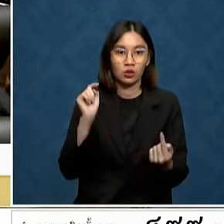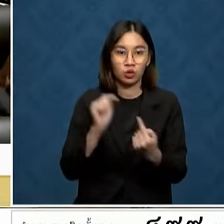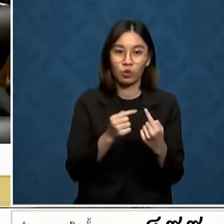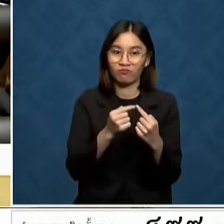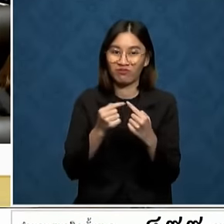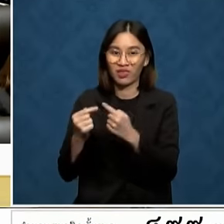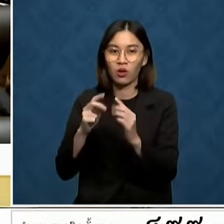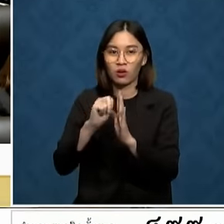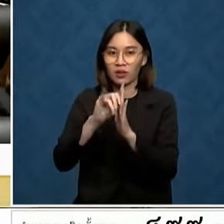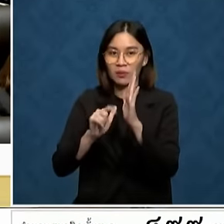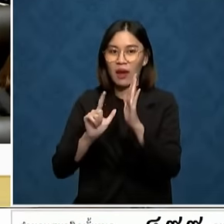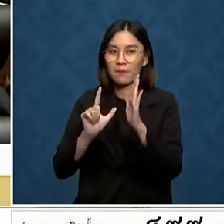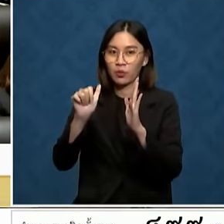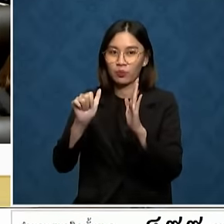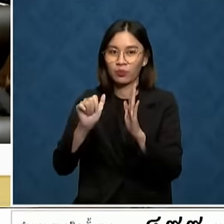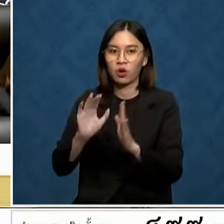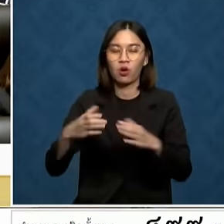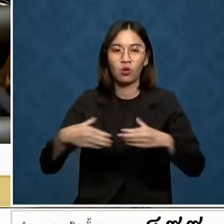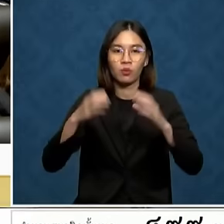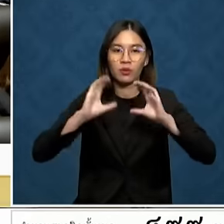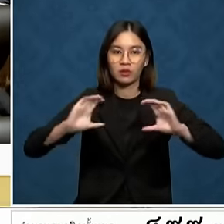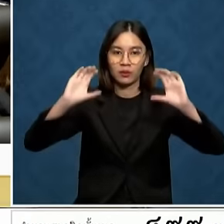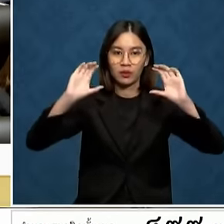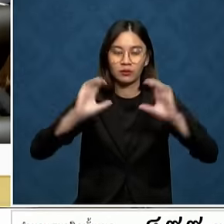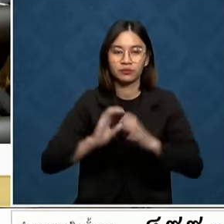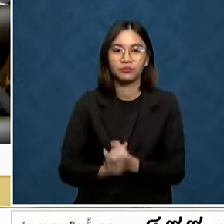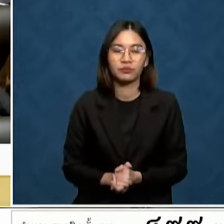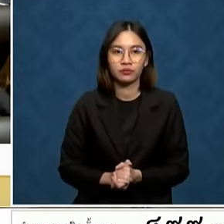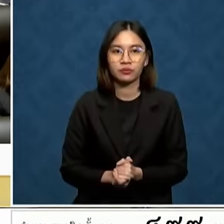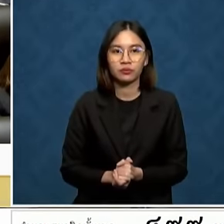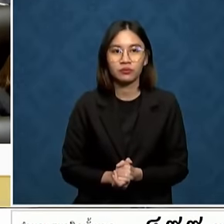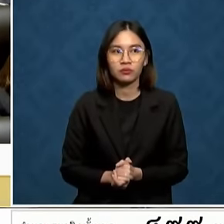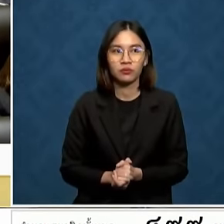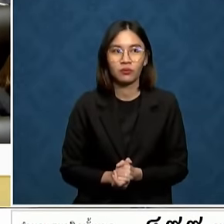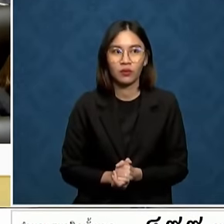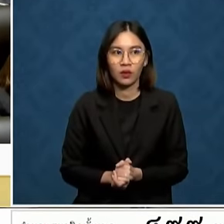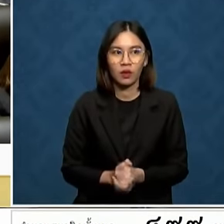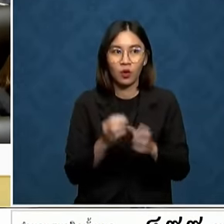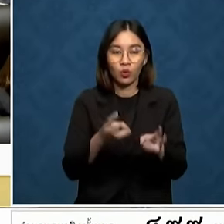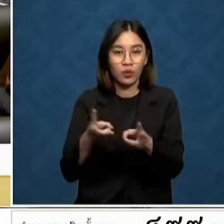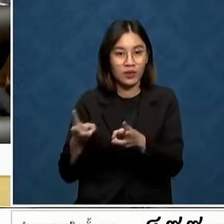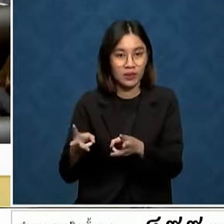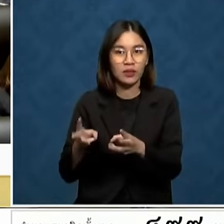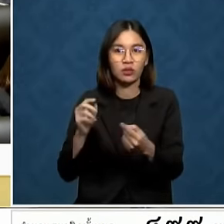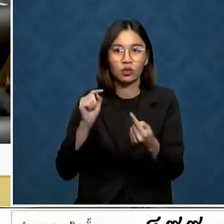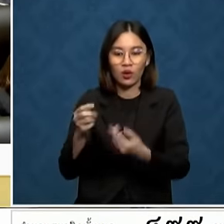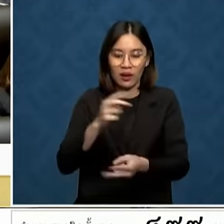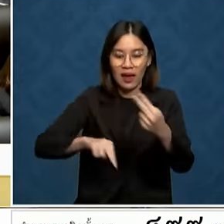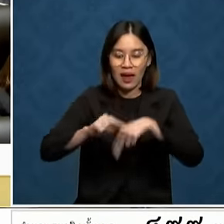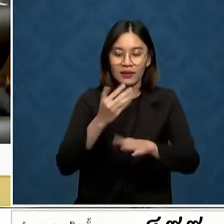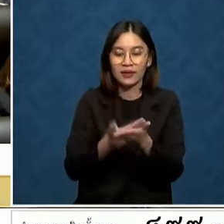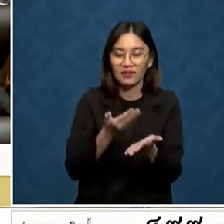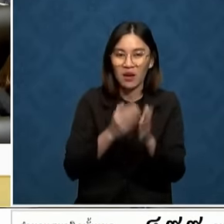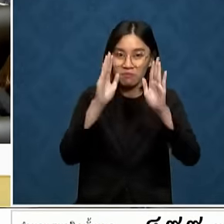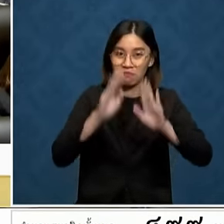ใหกบนโยบายเรือทุงของรัฐมูแน่นอนครั วาการเปลี่ยนวธีการในการมาหาเงินดวี